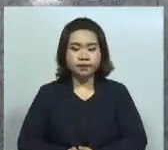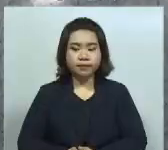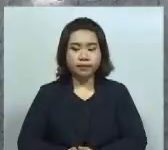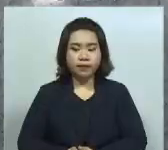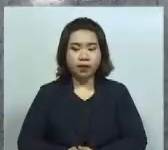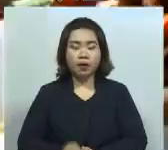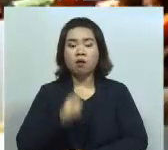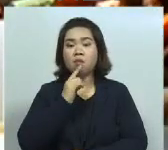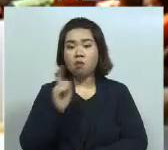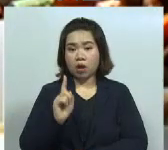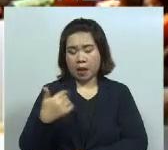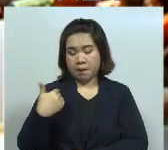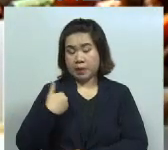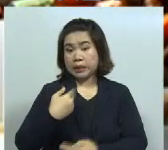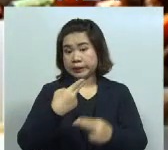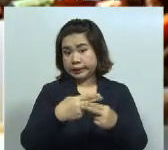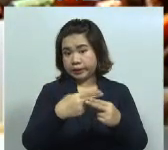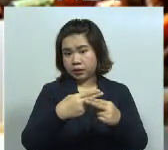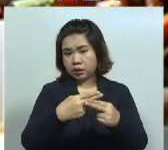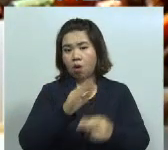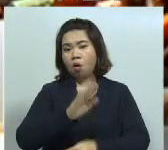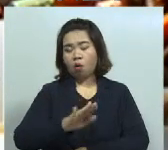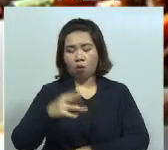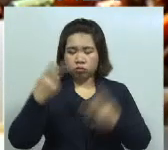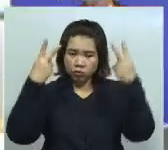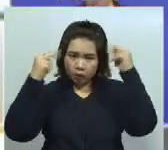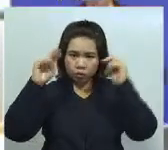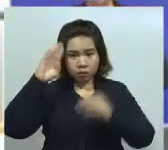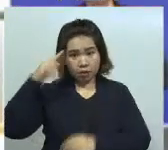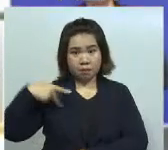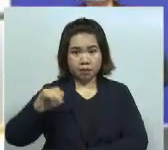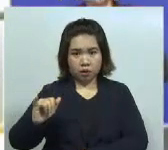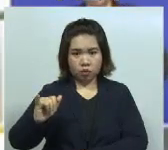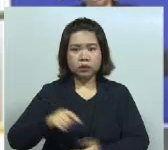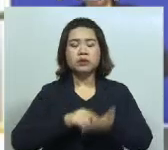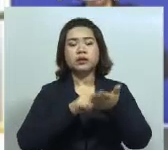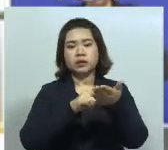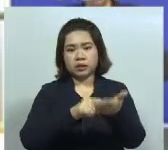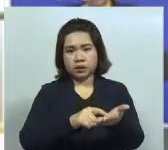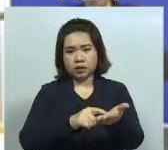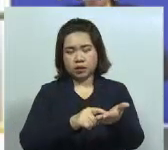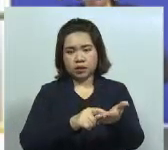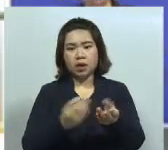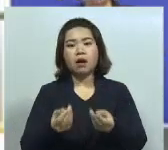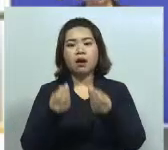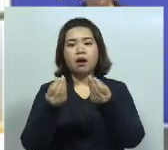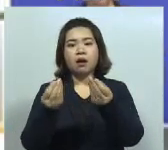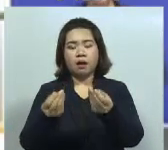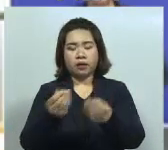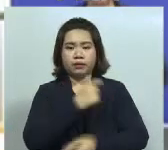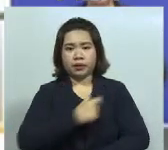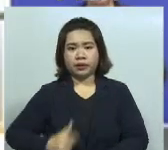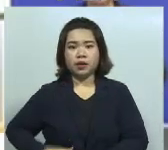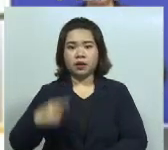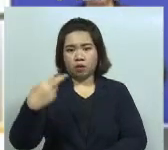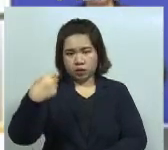จากที่มีการนำรายชื่อของพลเอกประยุทธ์จันทร์โอชานำเสนอให้พระบาทสมเด็จพระเจ้าอยู่หัวทรงพระกรุ